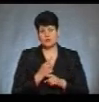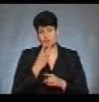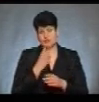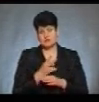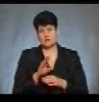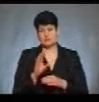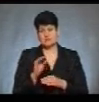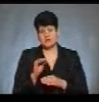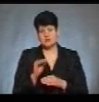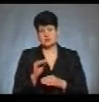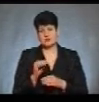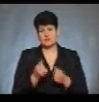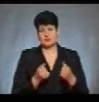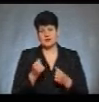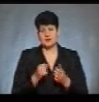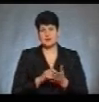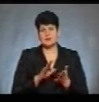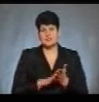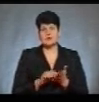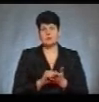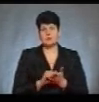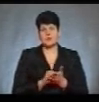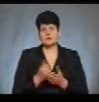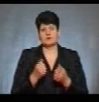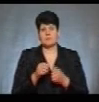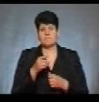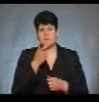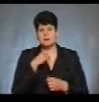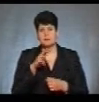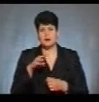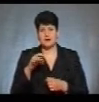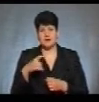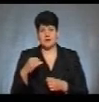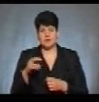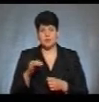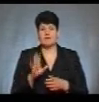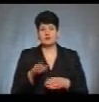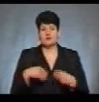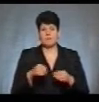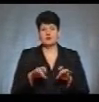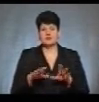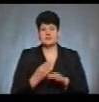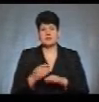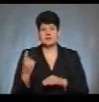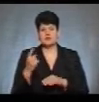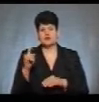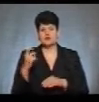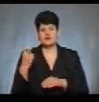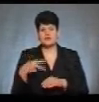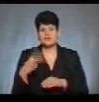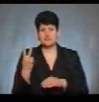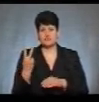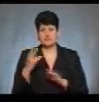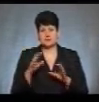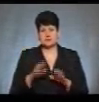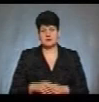водія, реєстраційний документ на автомобіль. Пане Михайло, на вас зараз буде винесена постанова за частиною 1 статті 122. Більше не буде.